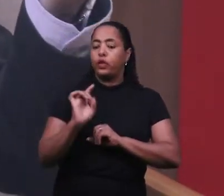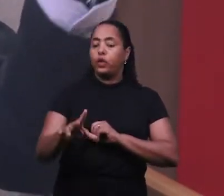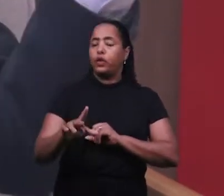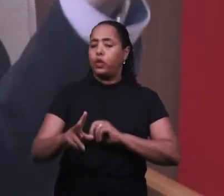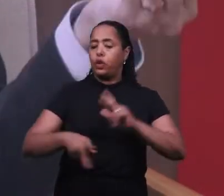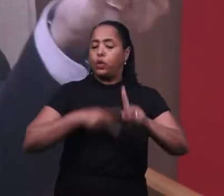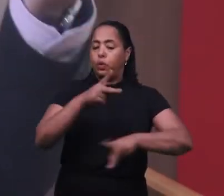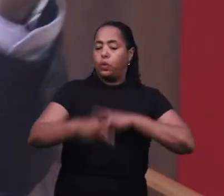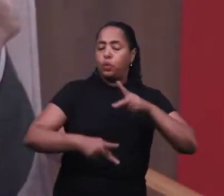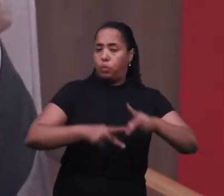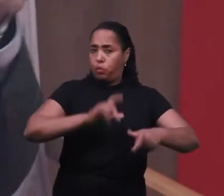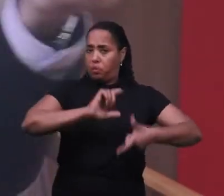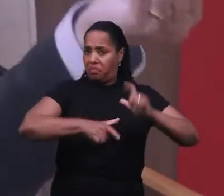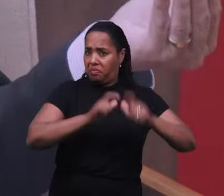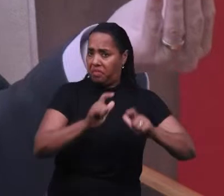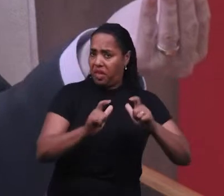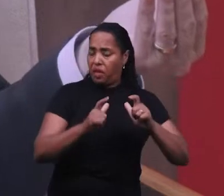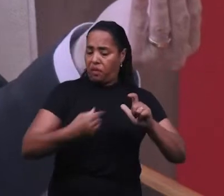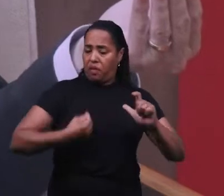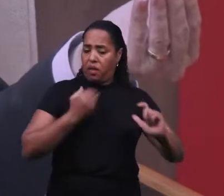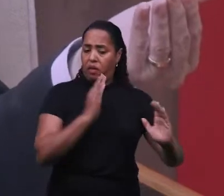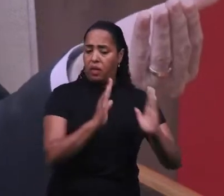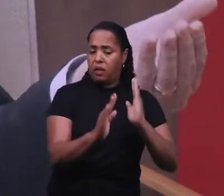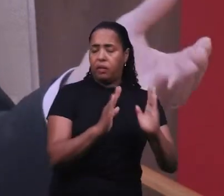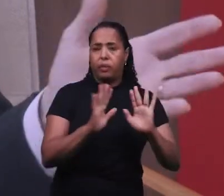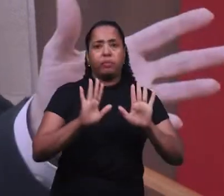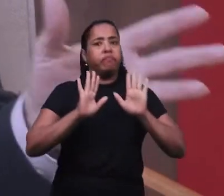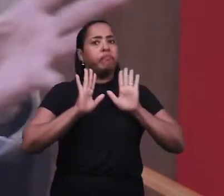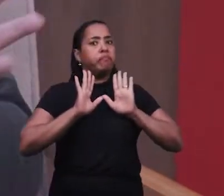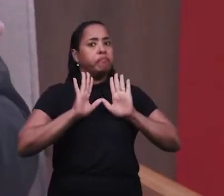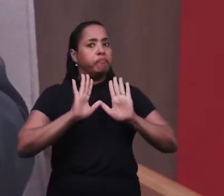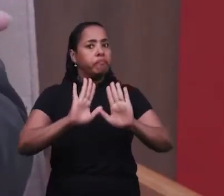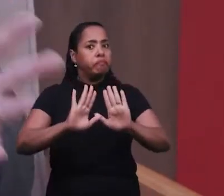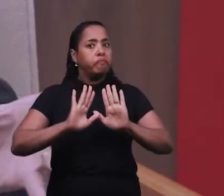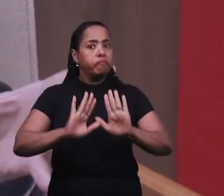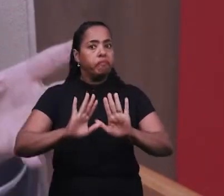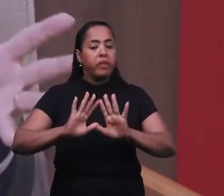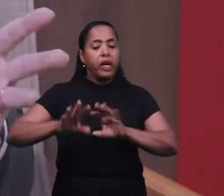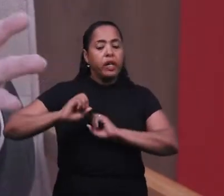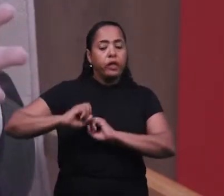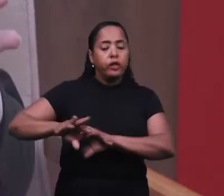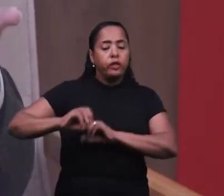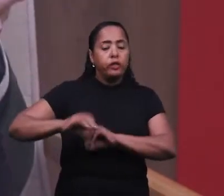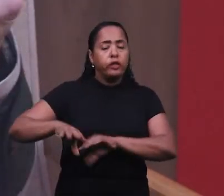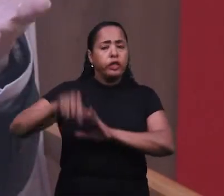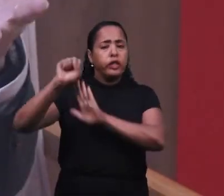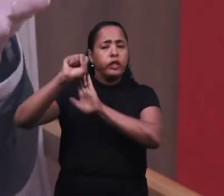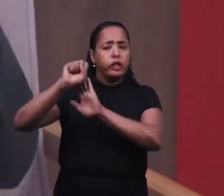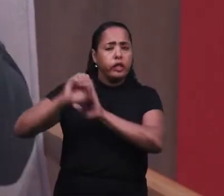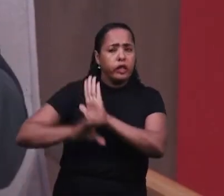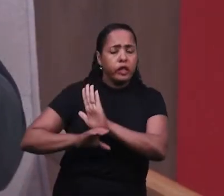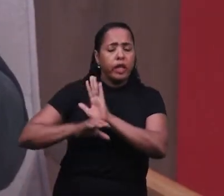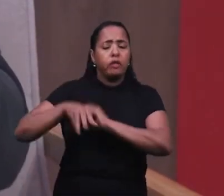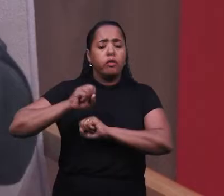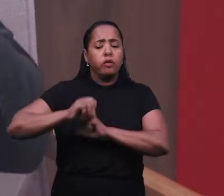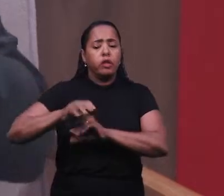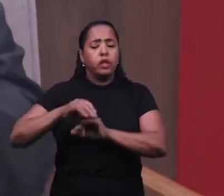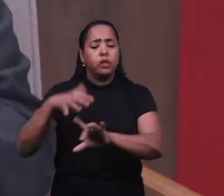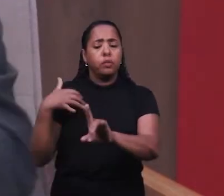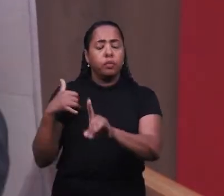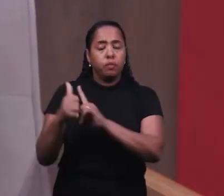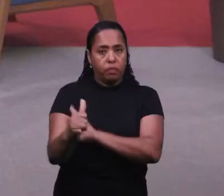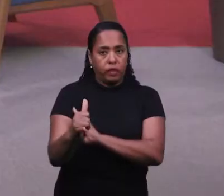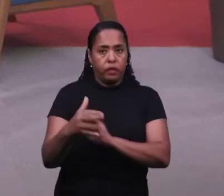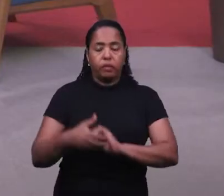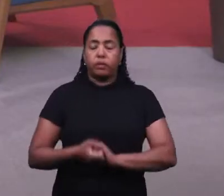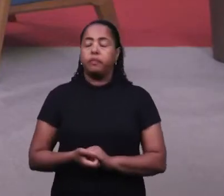pas seulement pour Israël, pour le peuple de cette époque, mais par-dessus tout, un enseignement au long des siècles, c'est-à-dire un